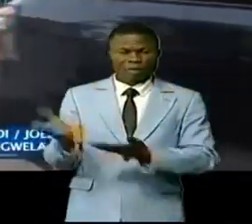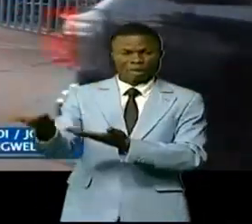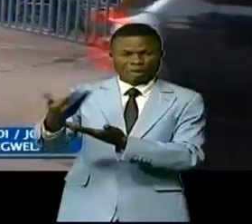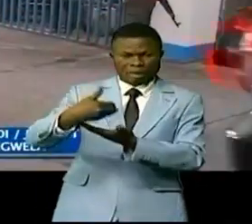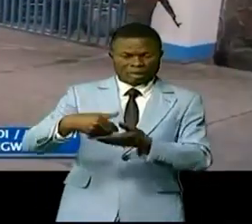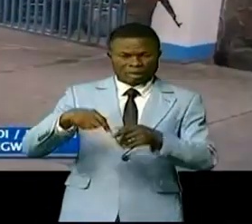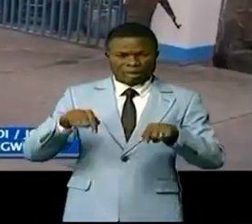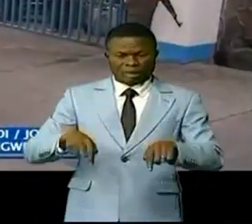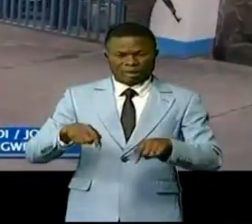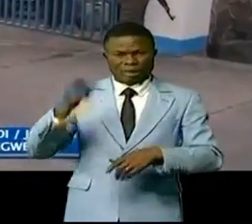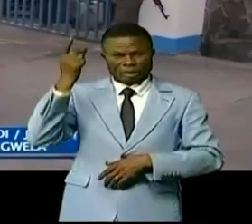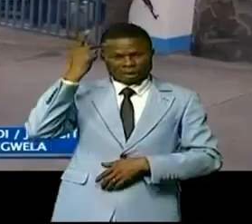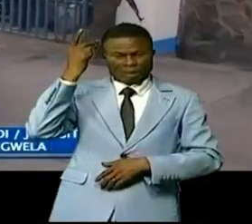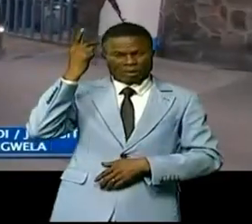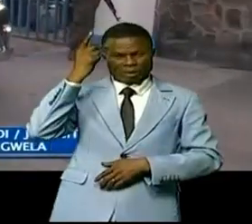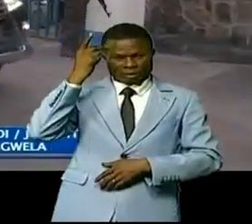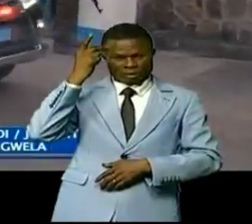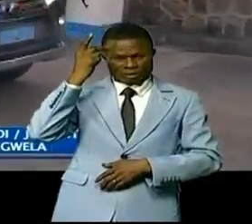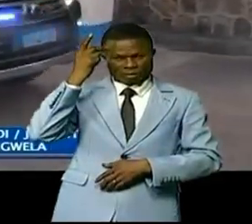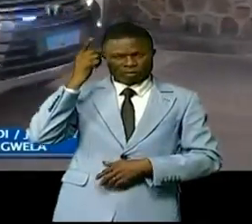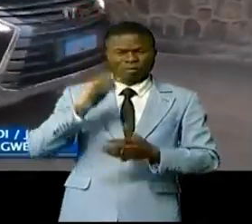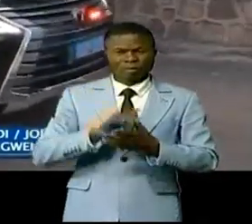Tshisekedi, a regagné Kinshasa.